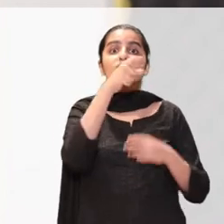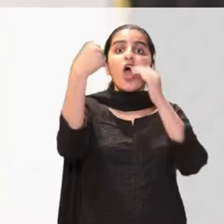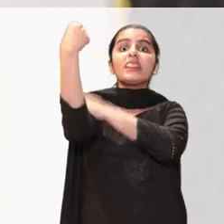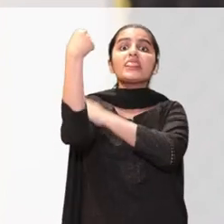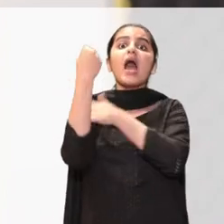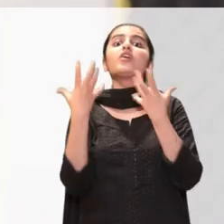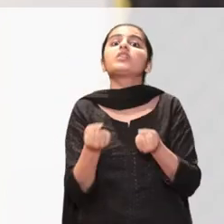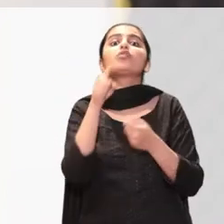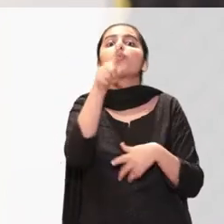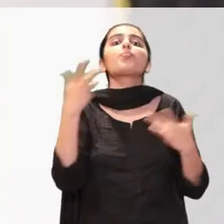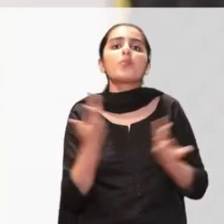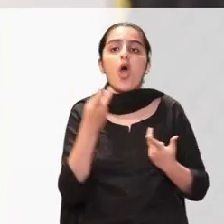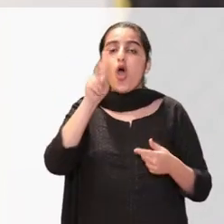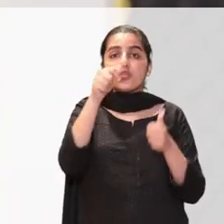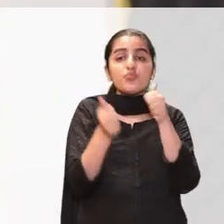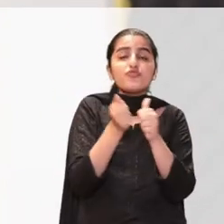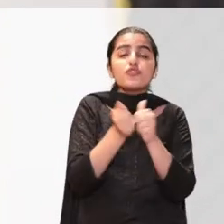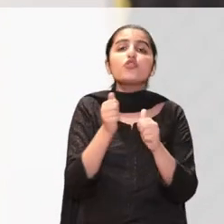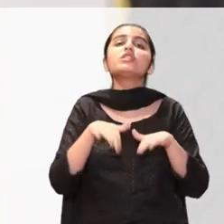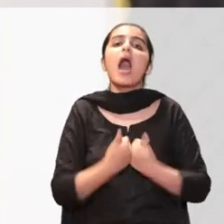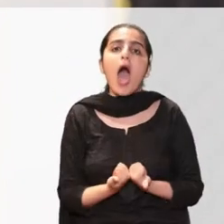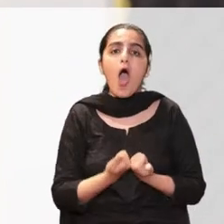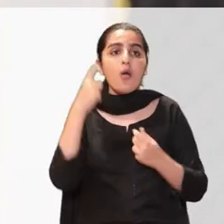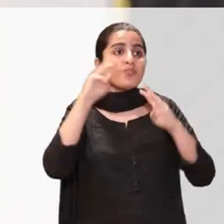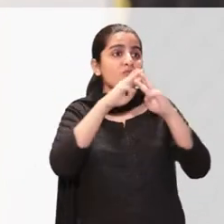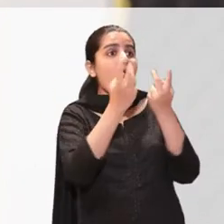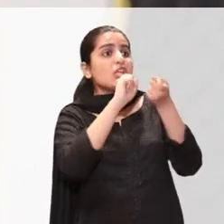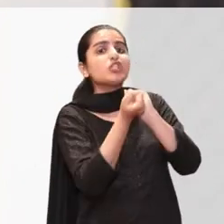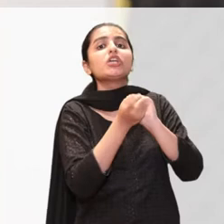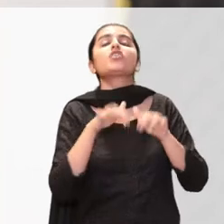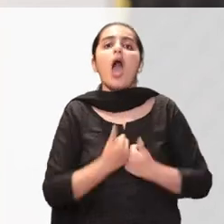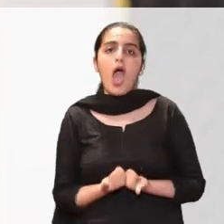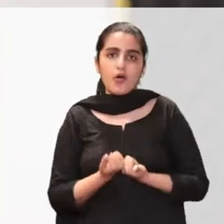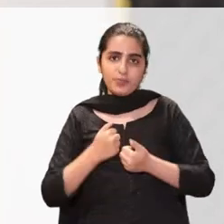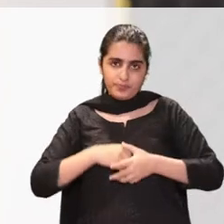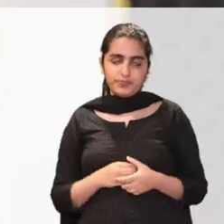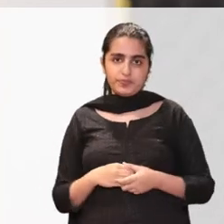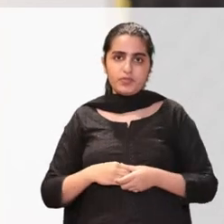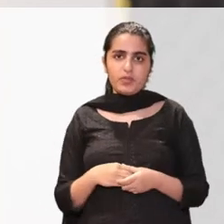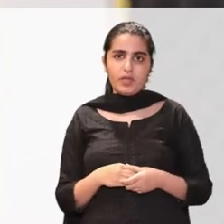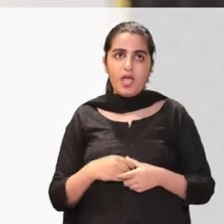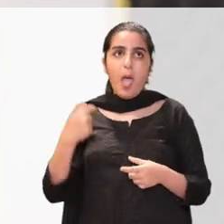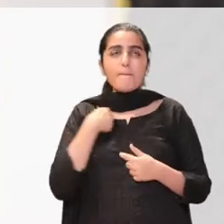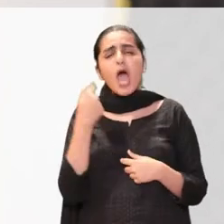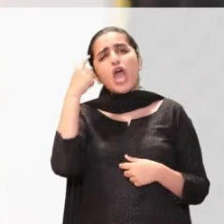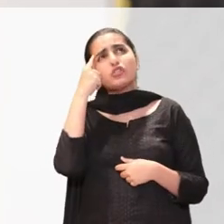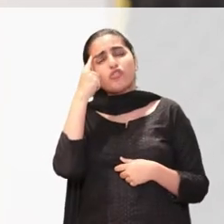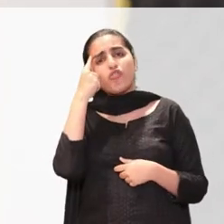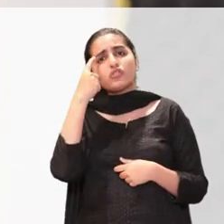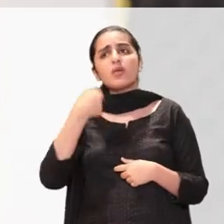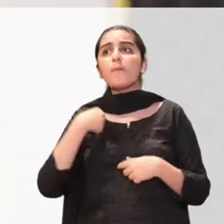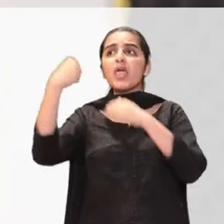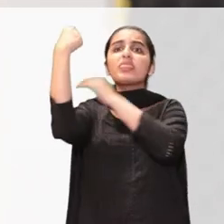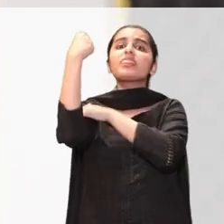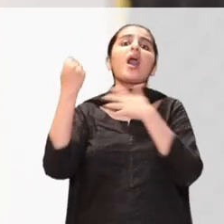आप को पोस्ट कर लेते हो इफ आई गो टू सब नेगेटिविटीज संभव डिसएप्वाइंटमेंट आईएस एक्चुअली मेक मैसेल्फ त्योहार